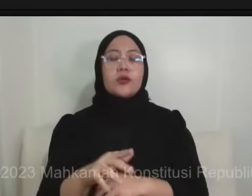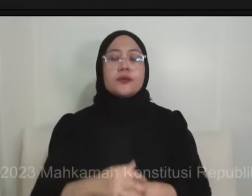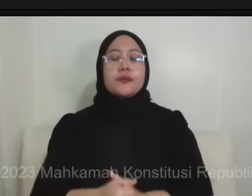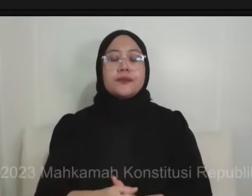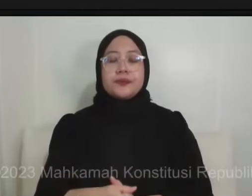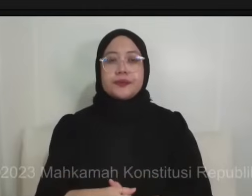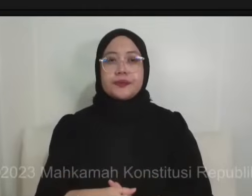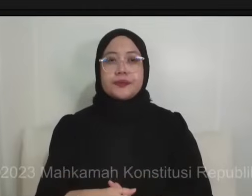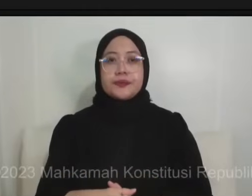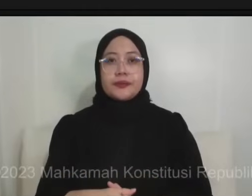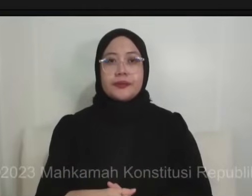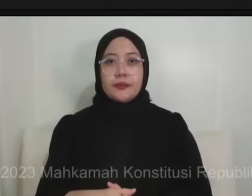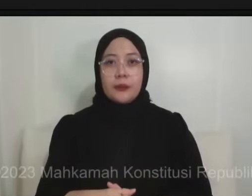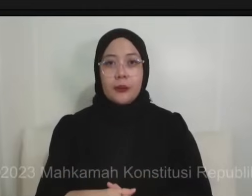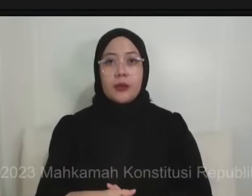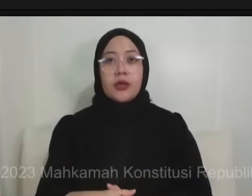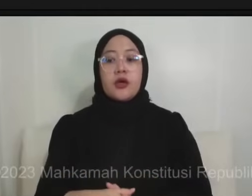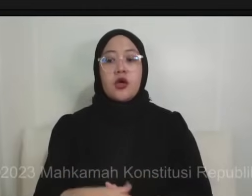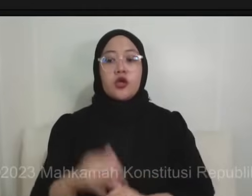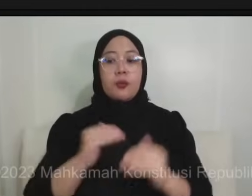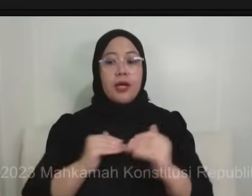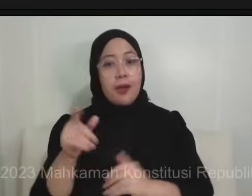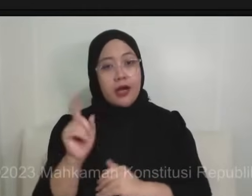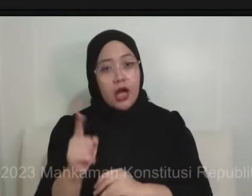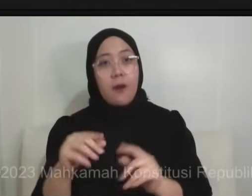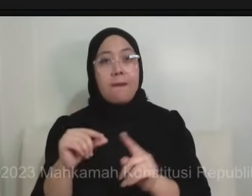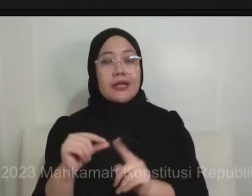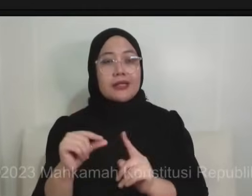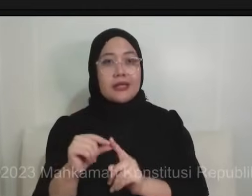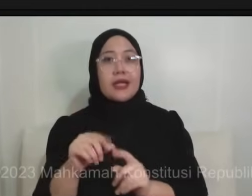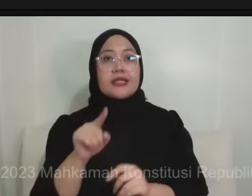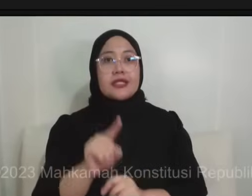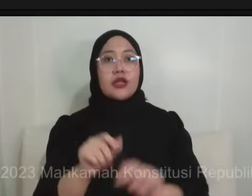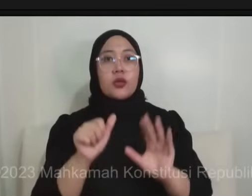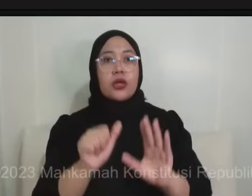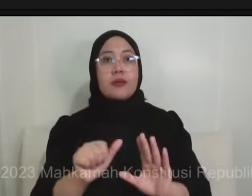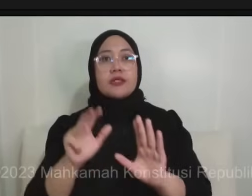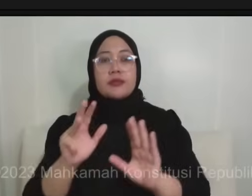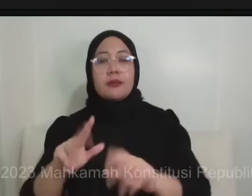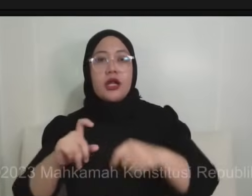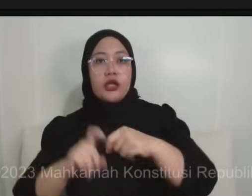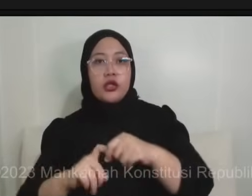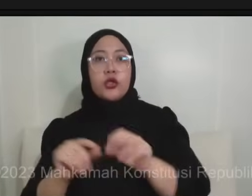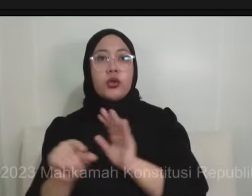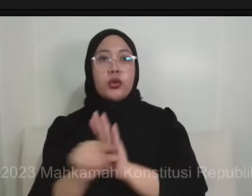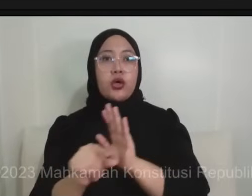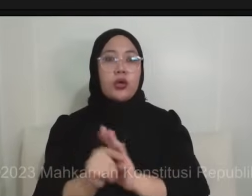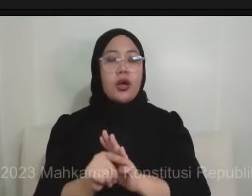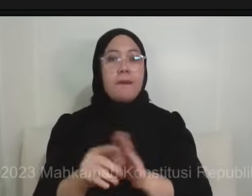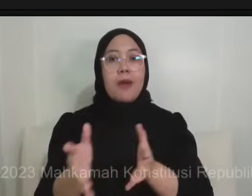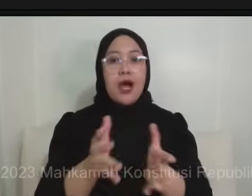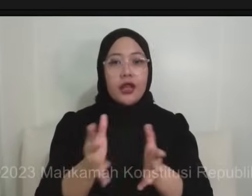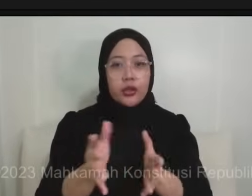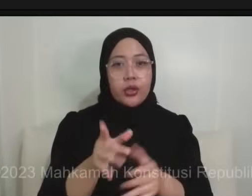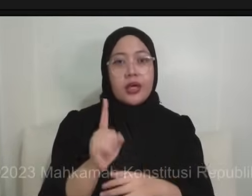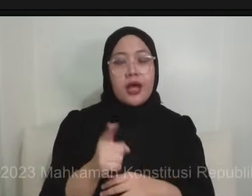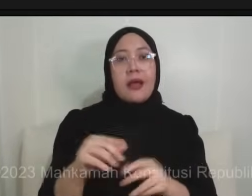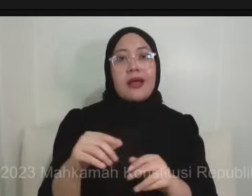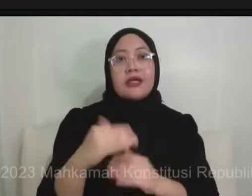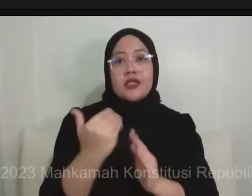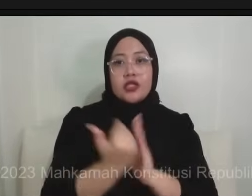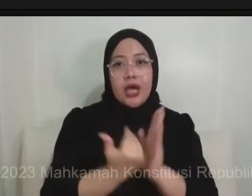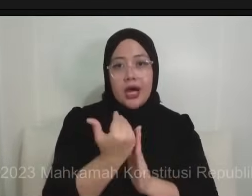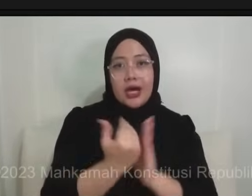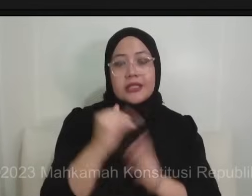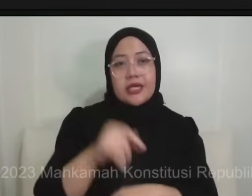yudal menimbang bahwa pasal 169 h undang-undang atur salah satu persyaratan menjadi calon